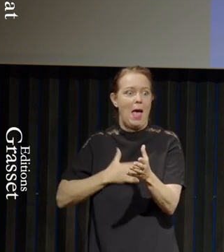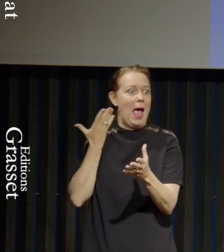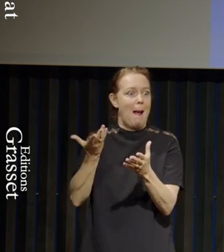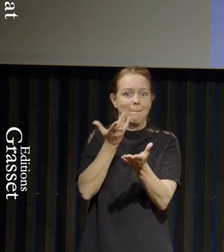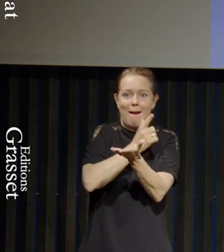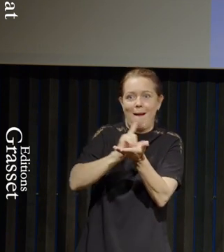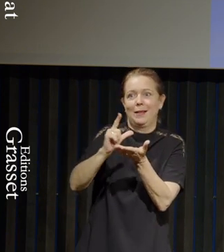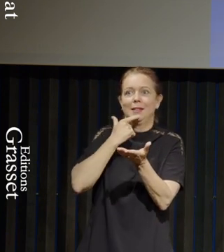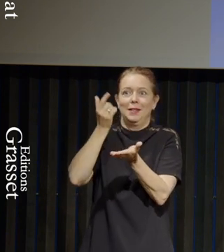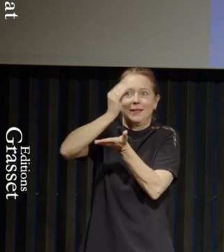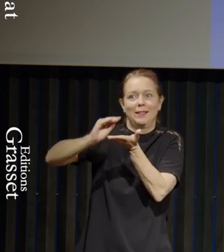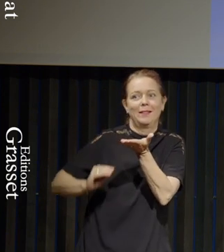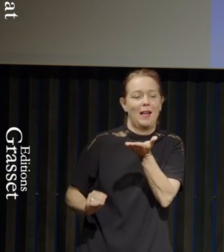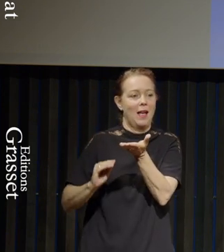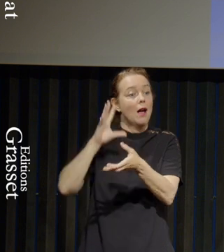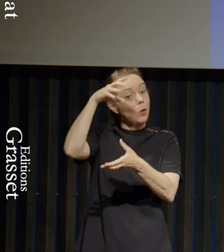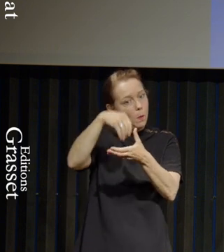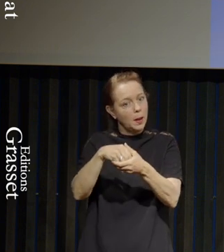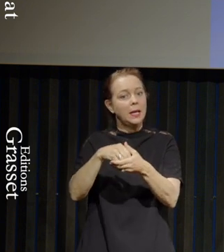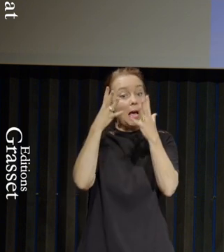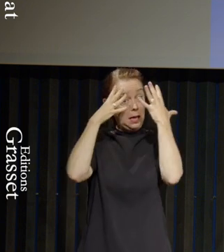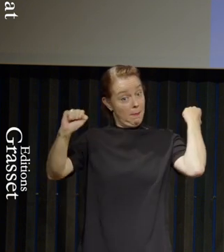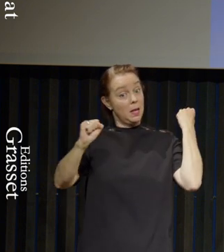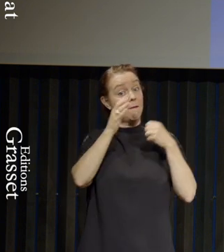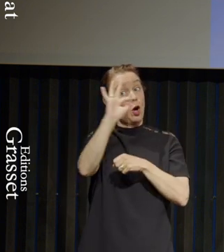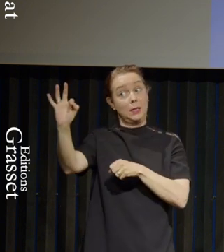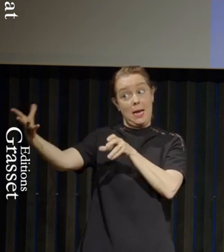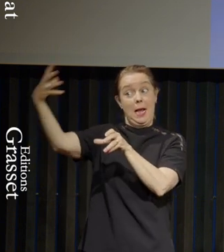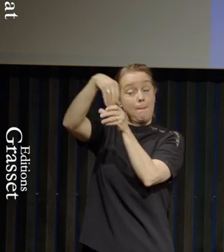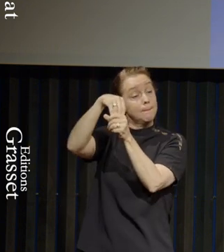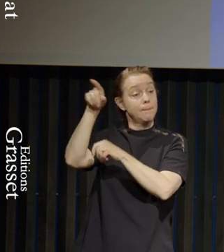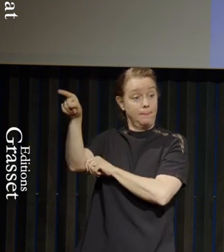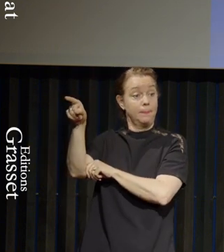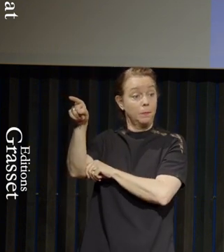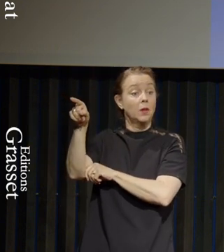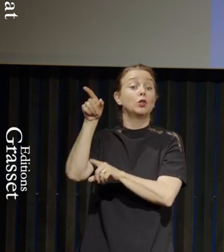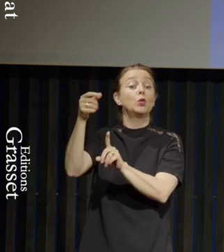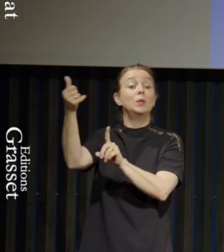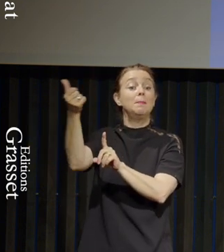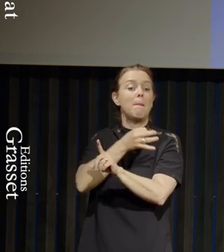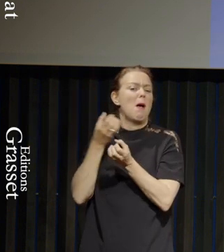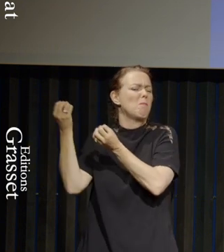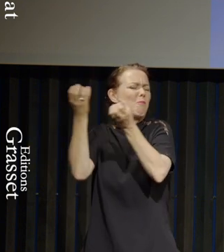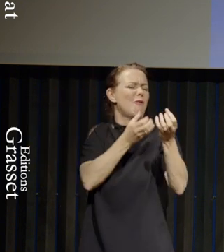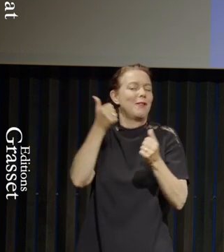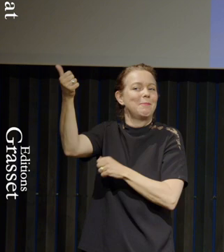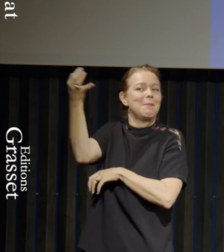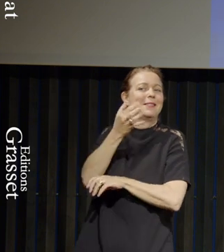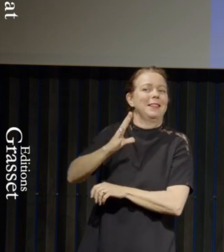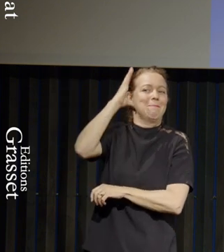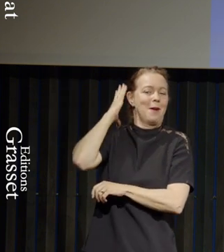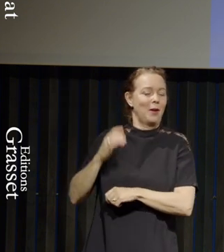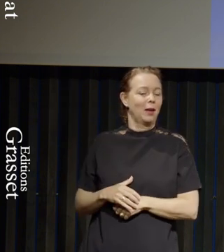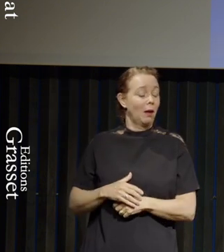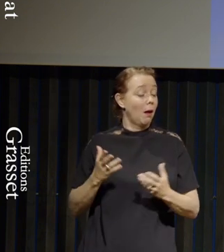un écrivain, membre de l'Académie française. Et il le disait de façon un peu provocante, en